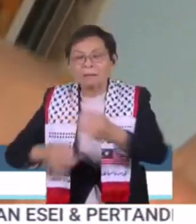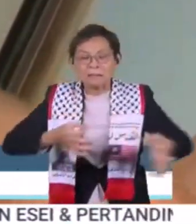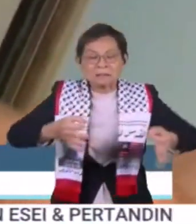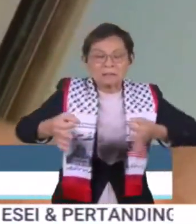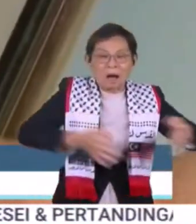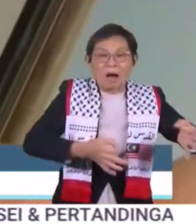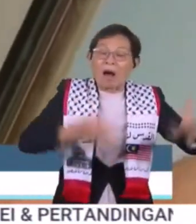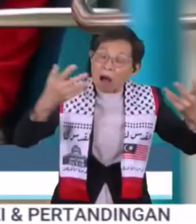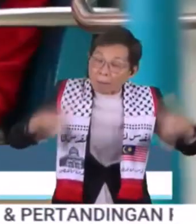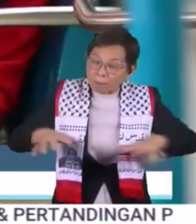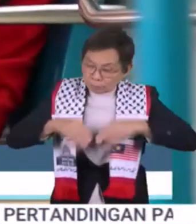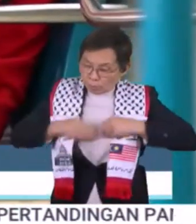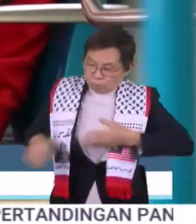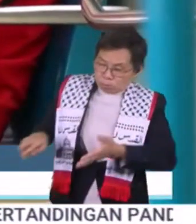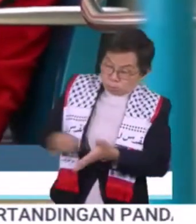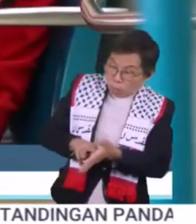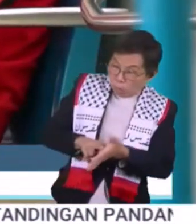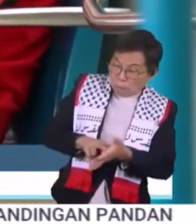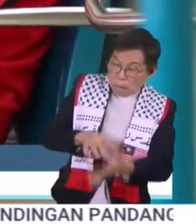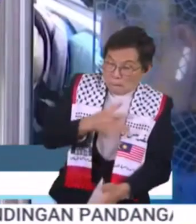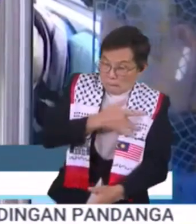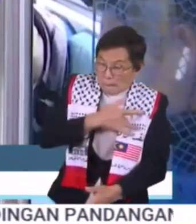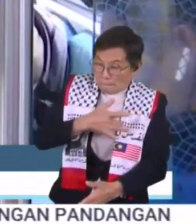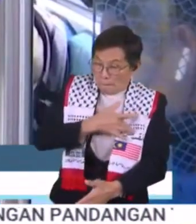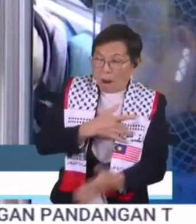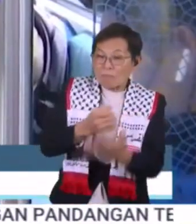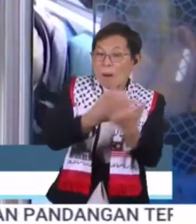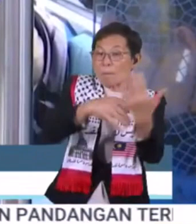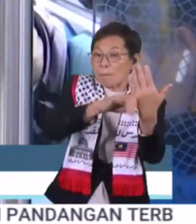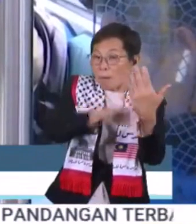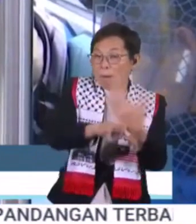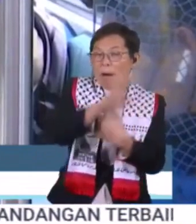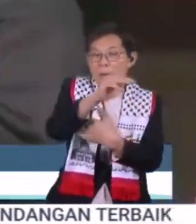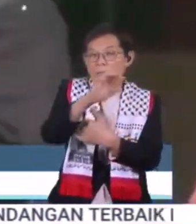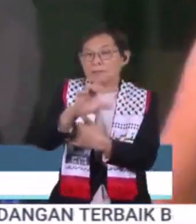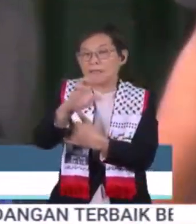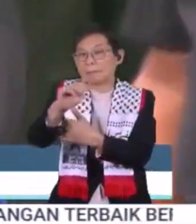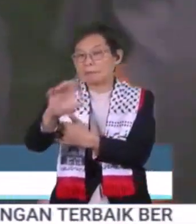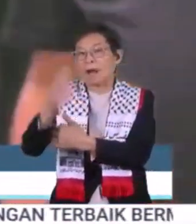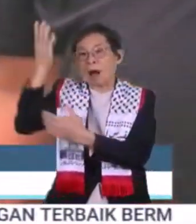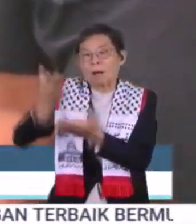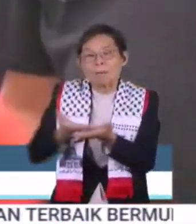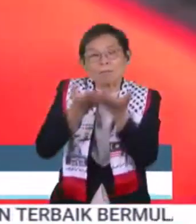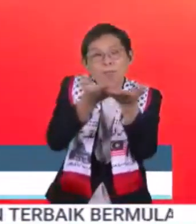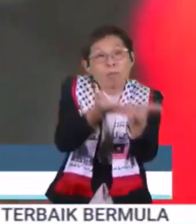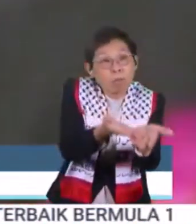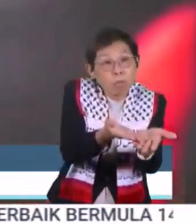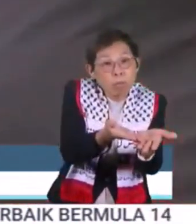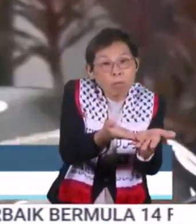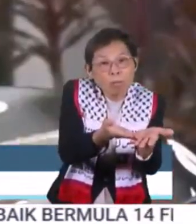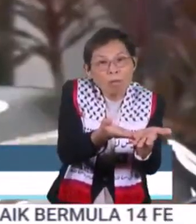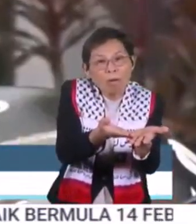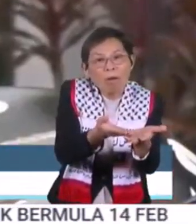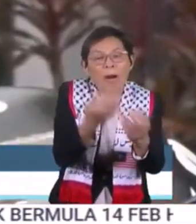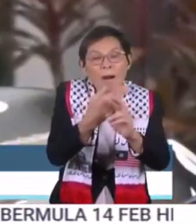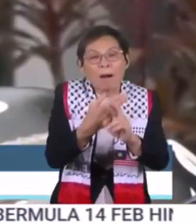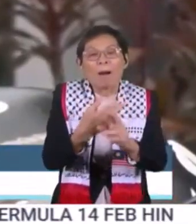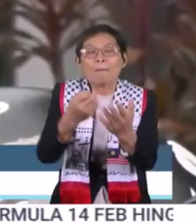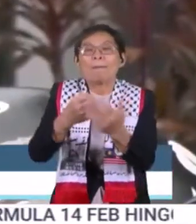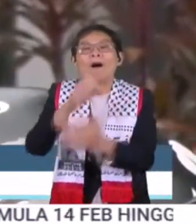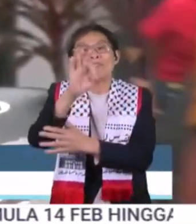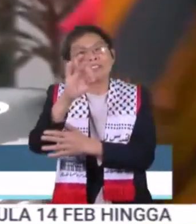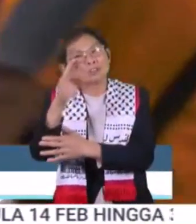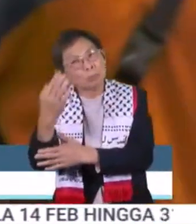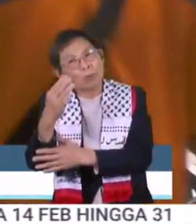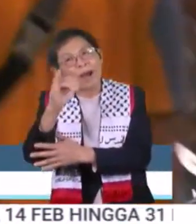Jelas beliau, sebaik terima laporan kandungan sensitif di media sosial, MCMC akan kemuka permintaan kepada penyedia platform